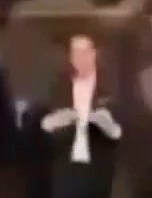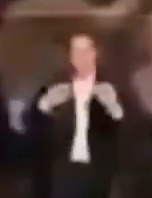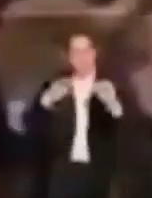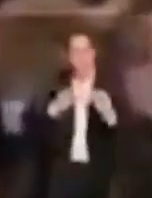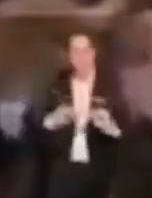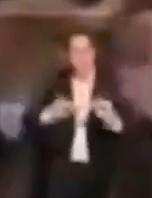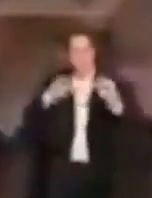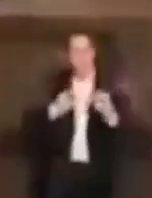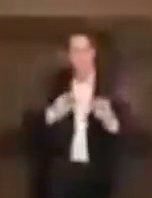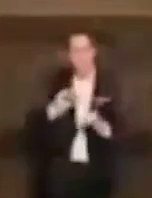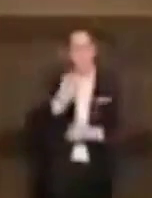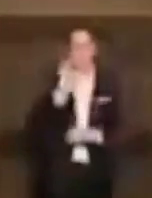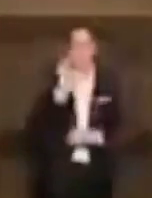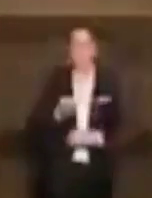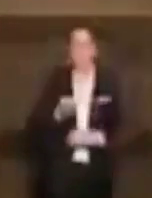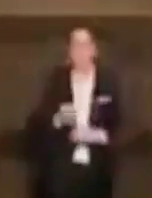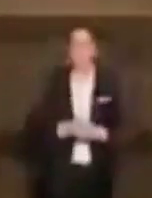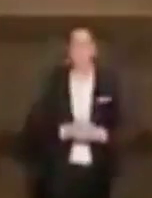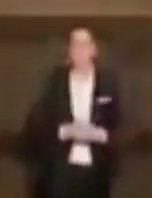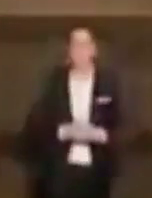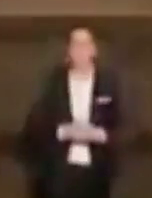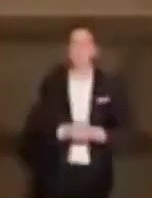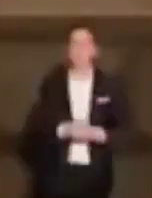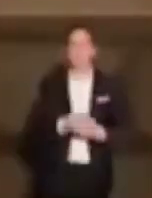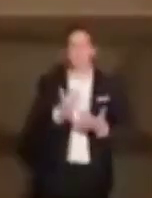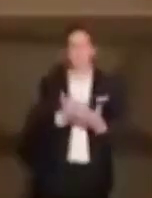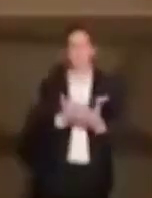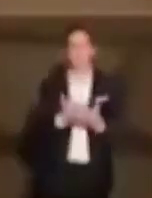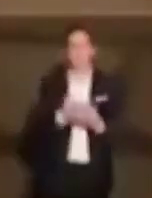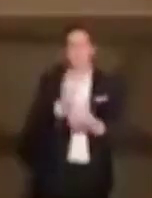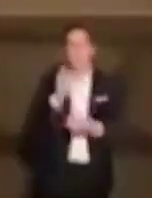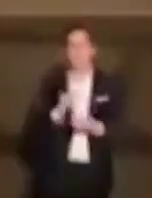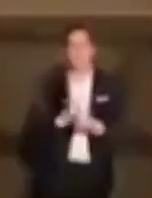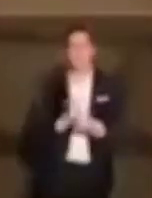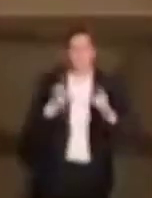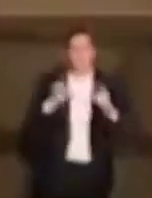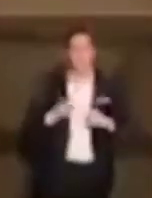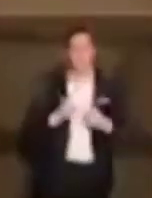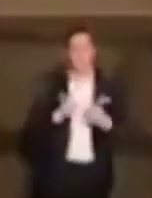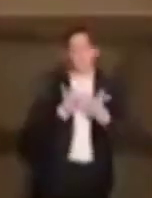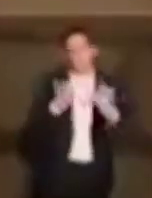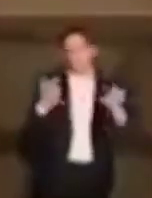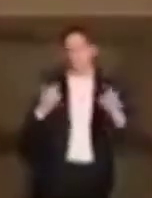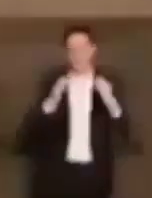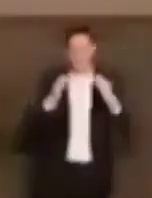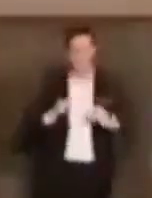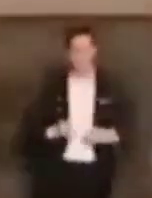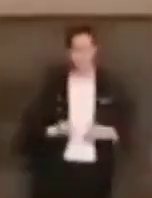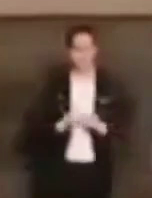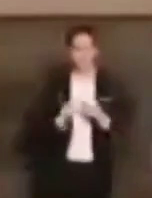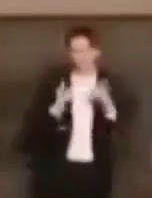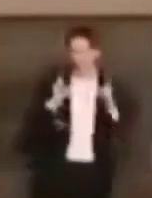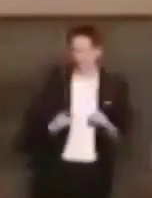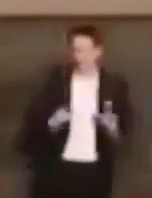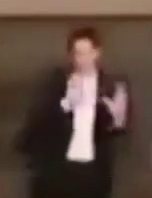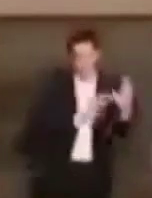آیا این توهین آشکاری از طرف عایشه نیست در حق پیامبرتان؟